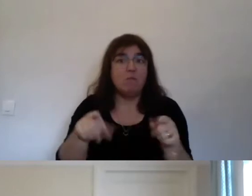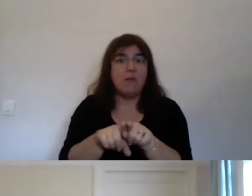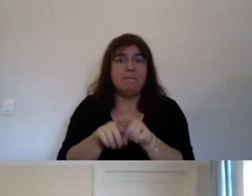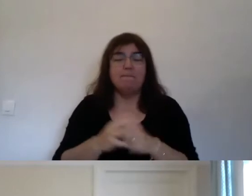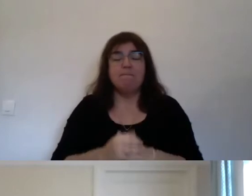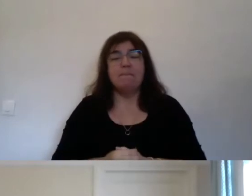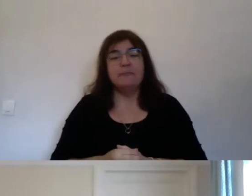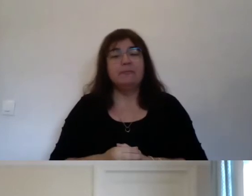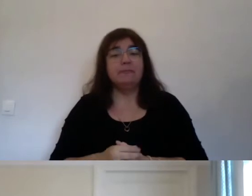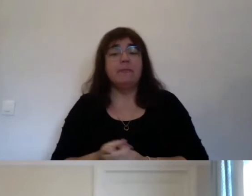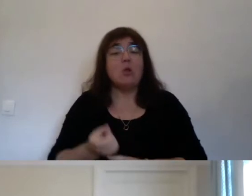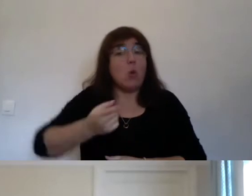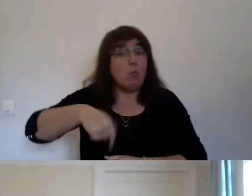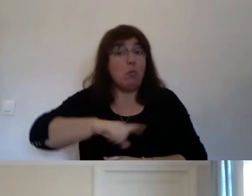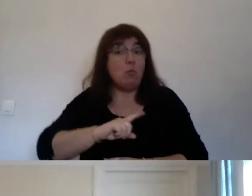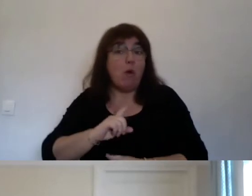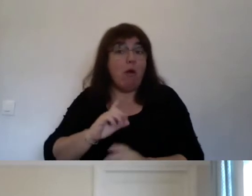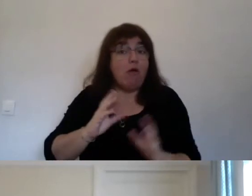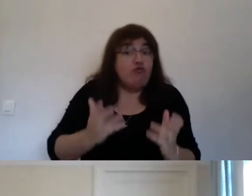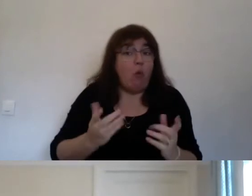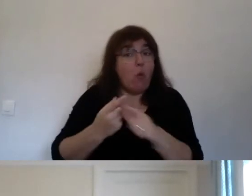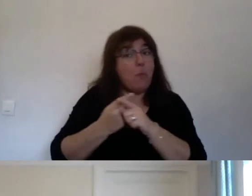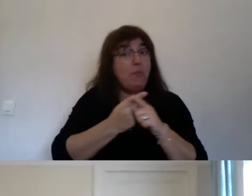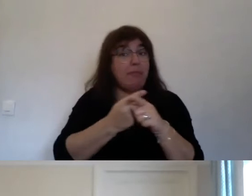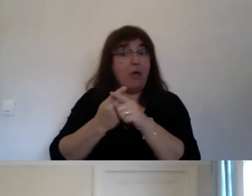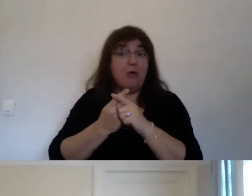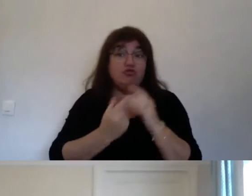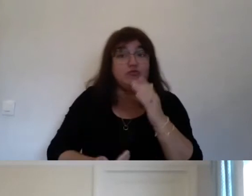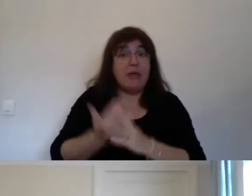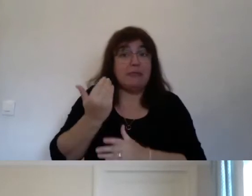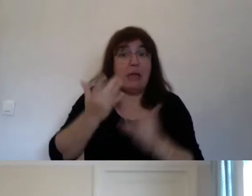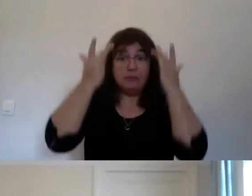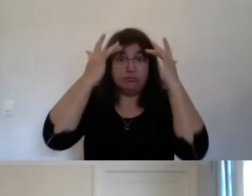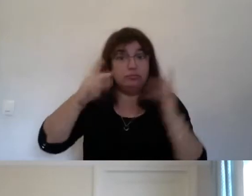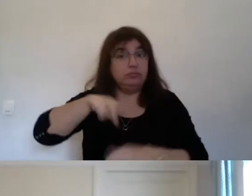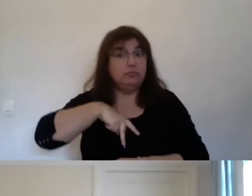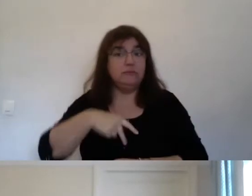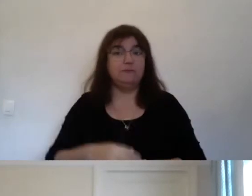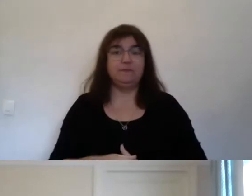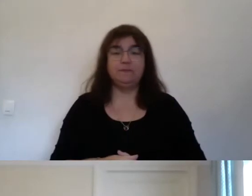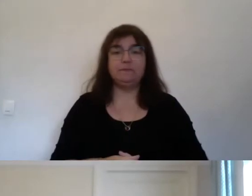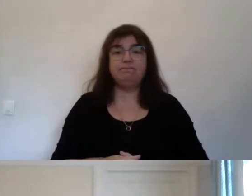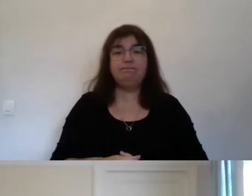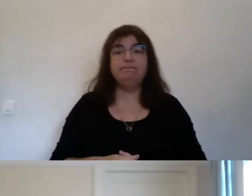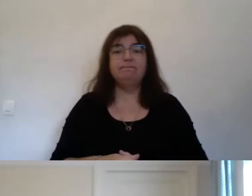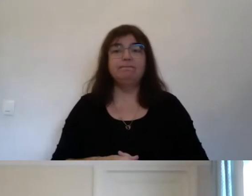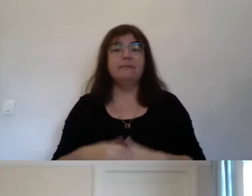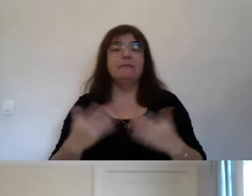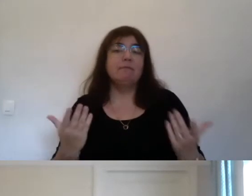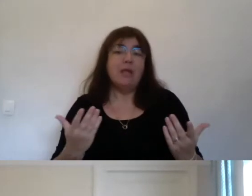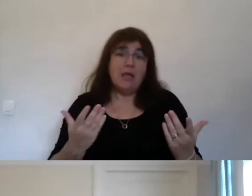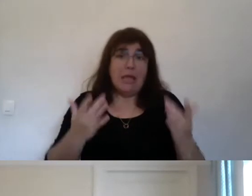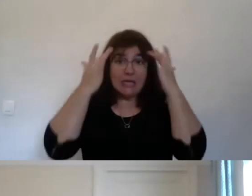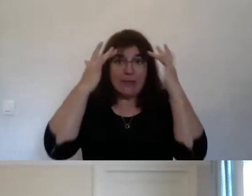donc partager avec vous brièvement mon expérience qui est plutôt